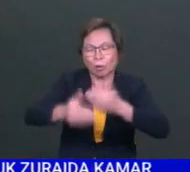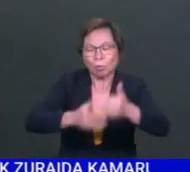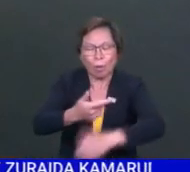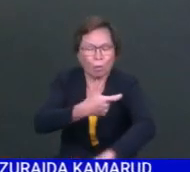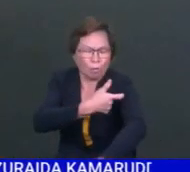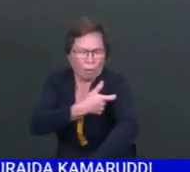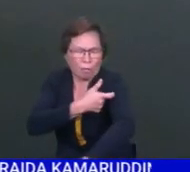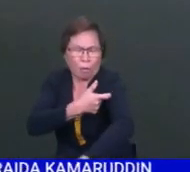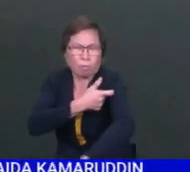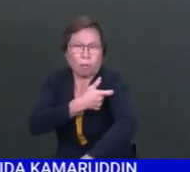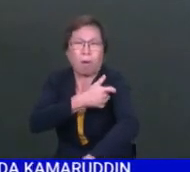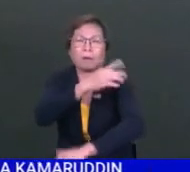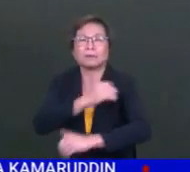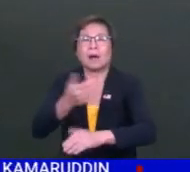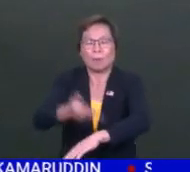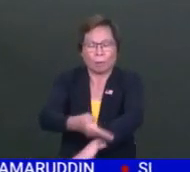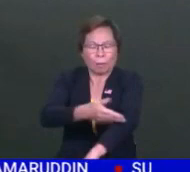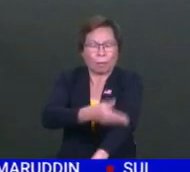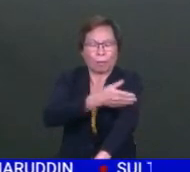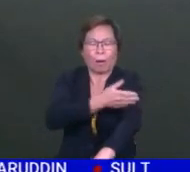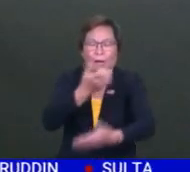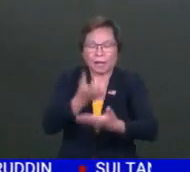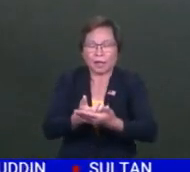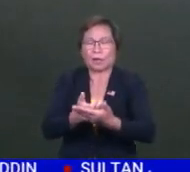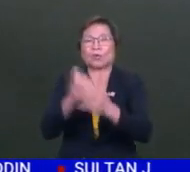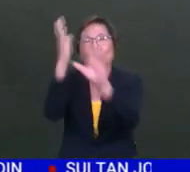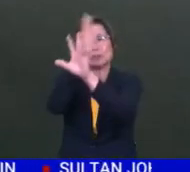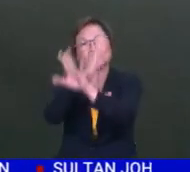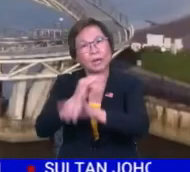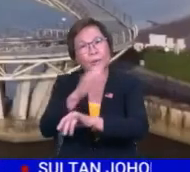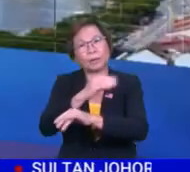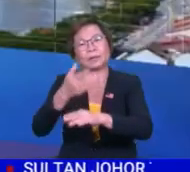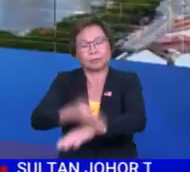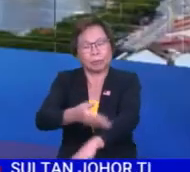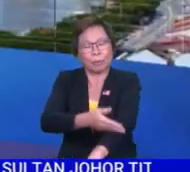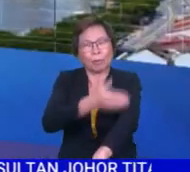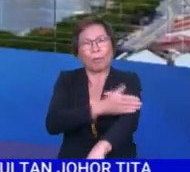aborsi nasi serta memulihkan ekonomi negeri dan